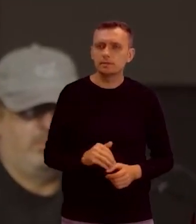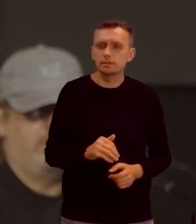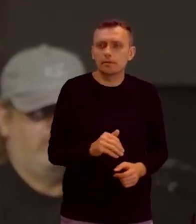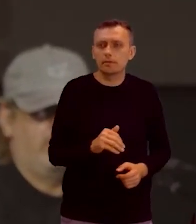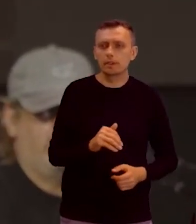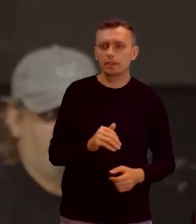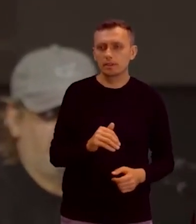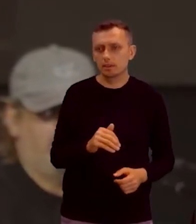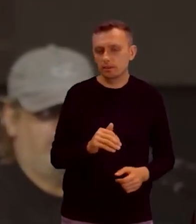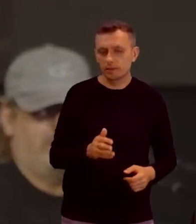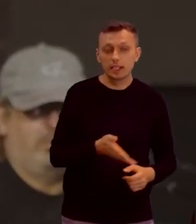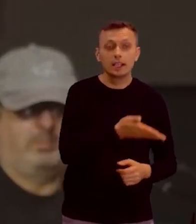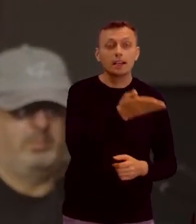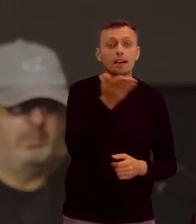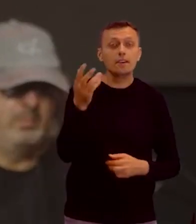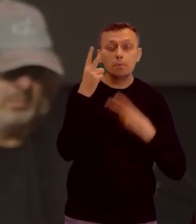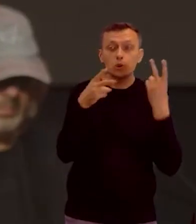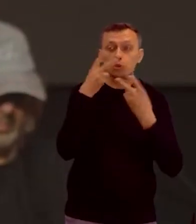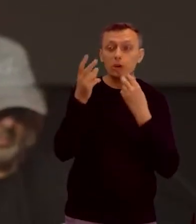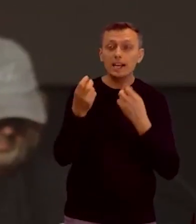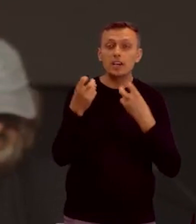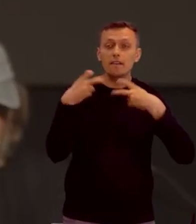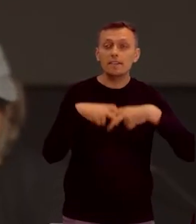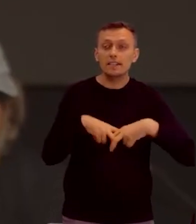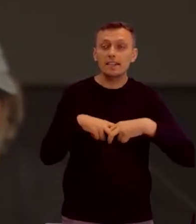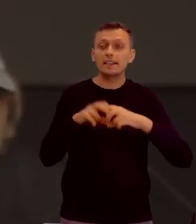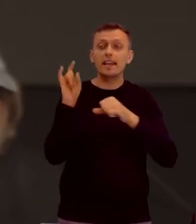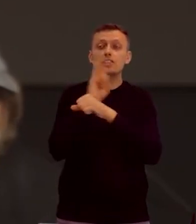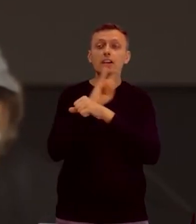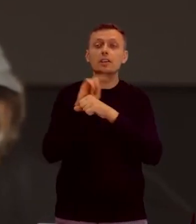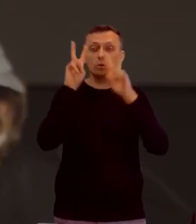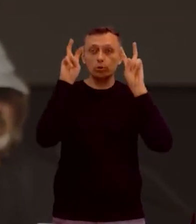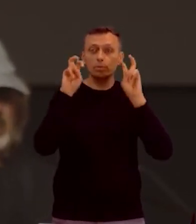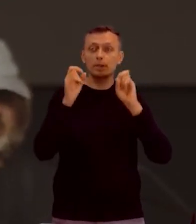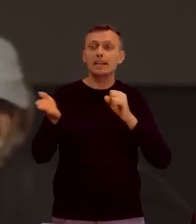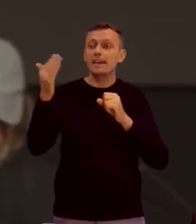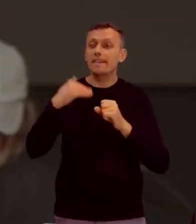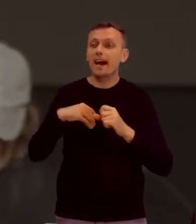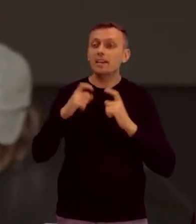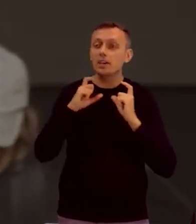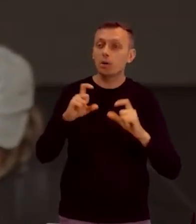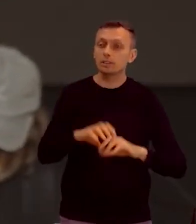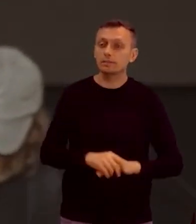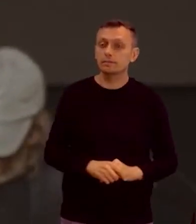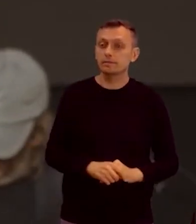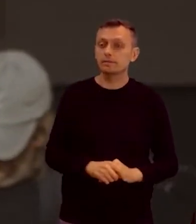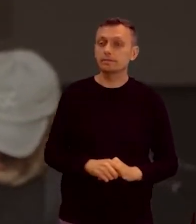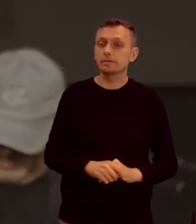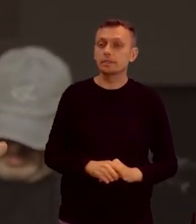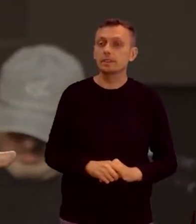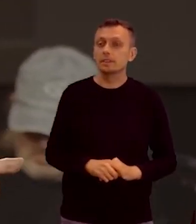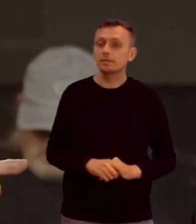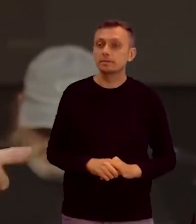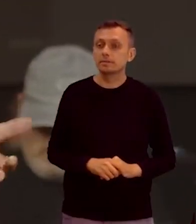głos, Kasia Stoparczyk i dzieci. Jakiś czas temu mówiłem, że ten program